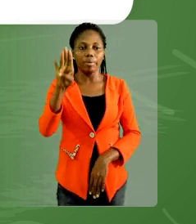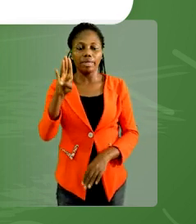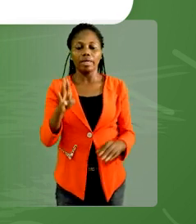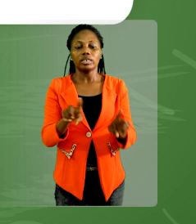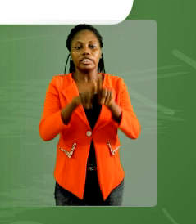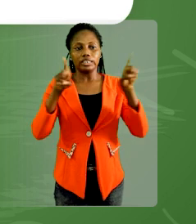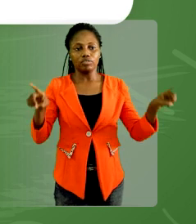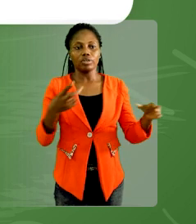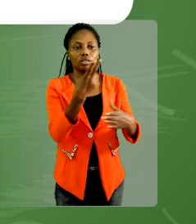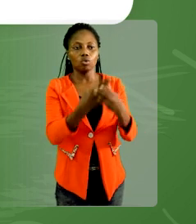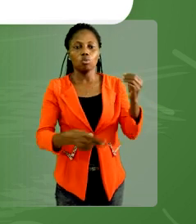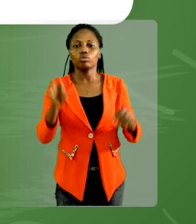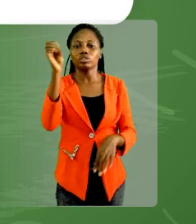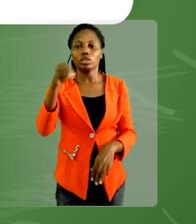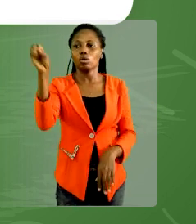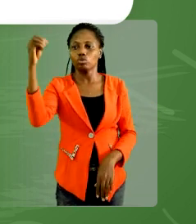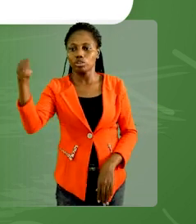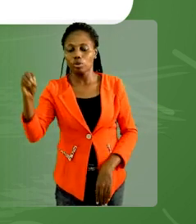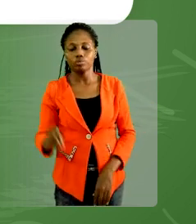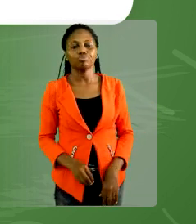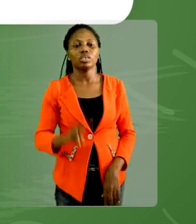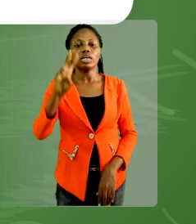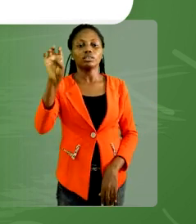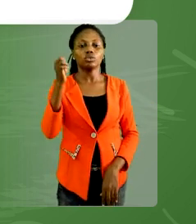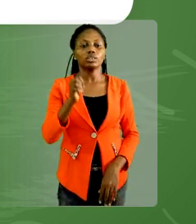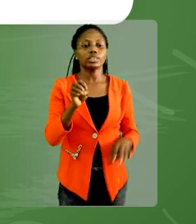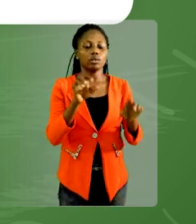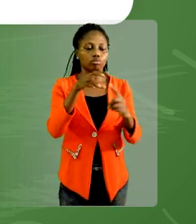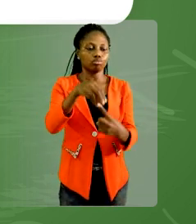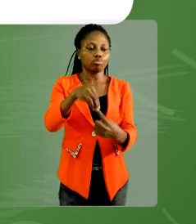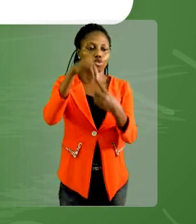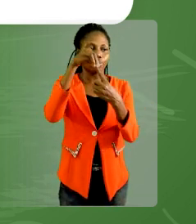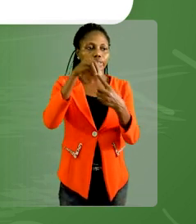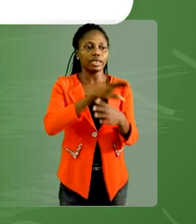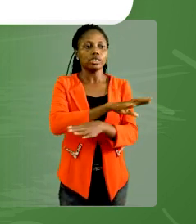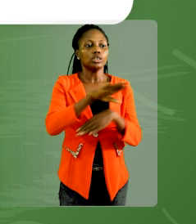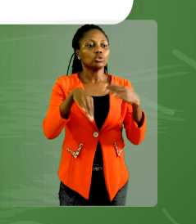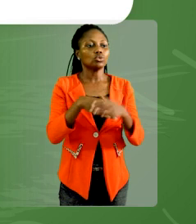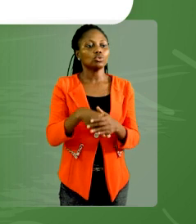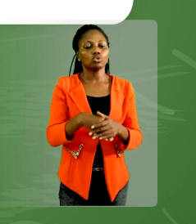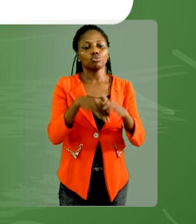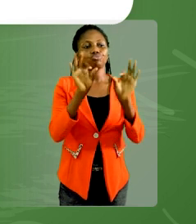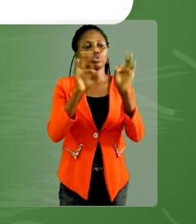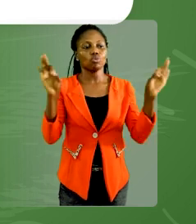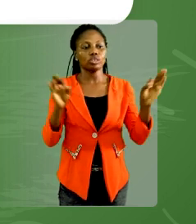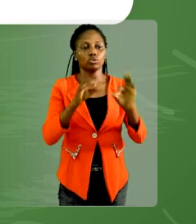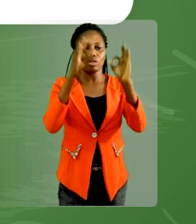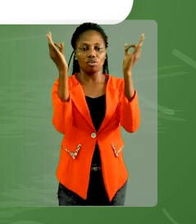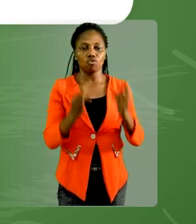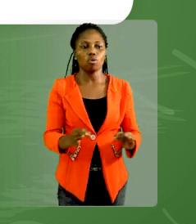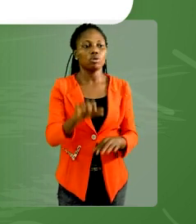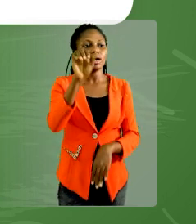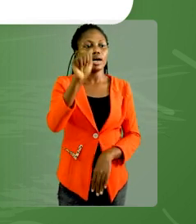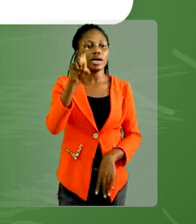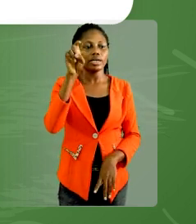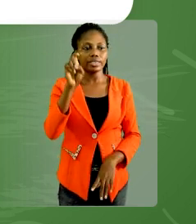les deux nuls à la fois. Deuxième propriété, toute équation de la forme AX plus BY plus